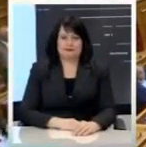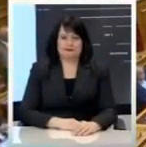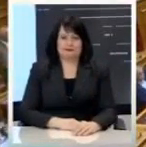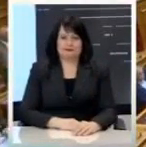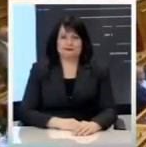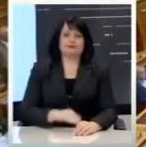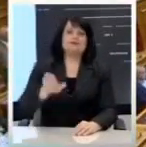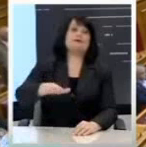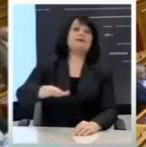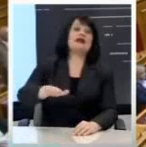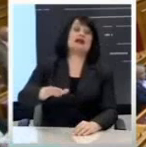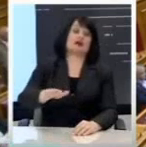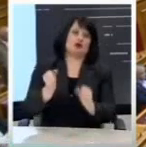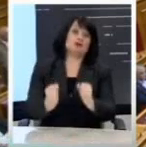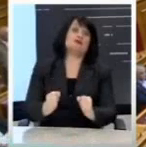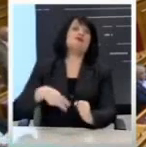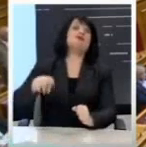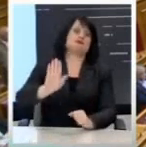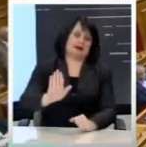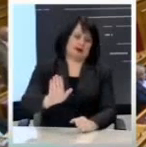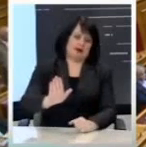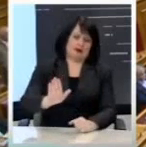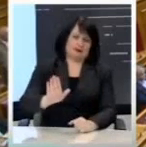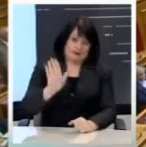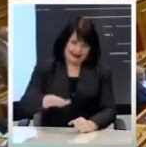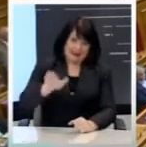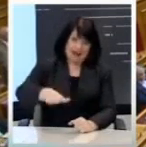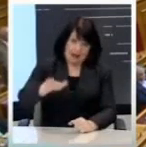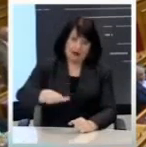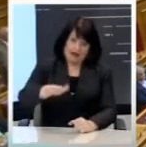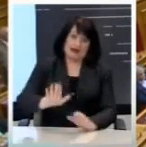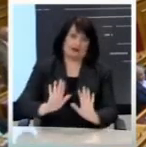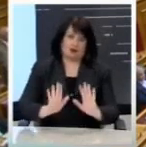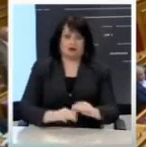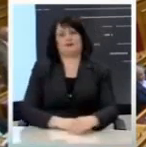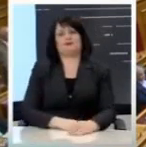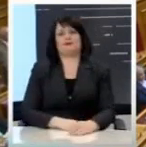Κάτσε κάτω εσύ τώρα, κάτσε κάτω. Κάτσε κάτω. Κάτσε κάτω.